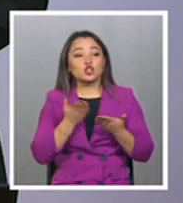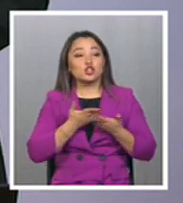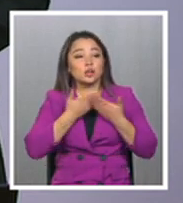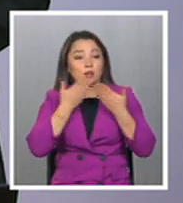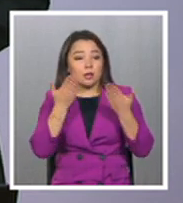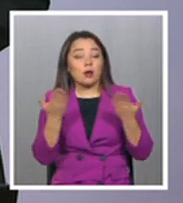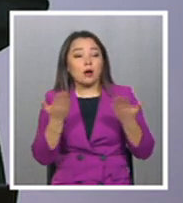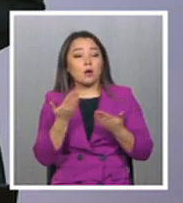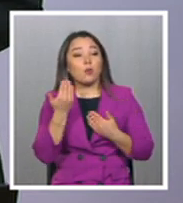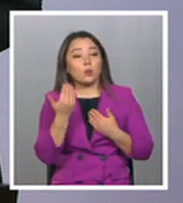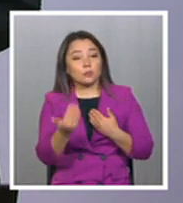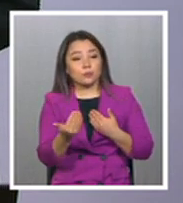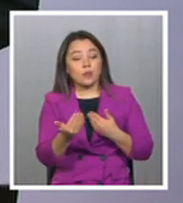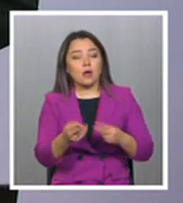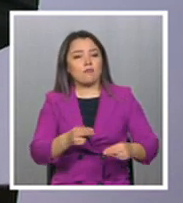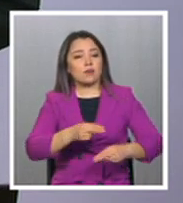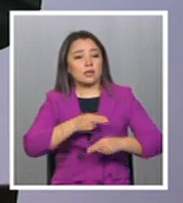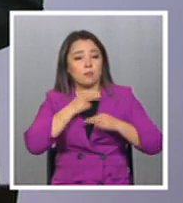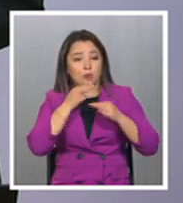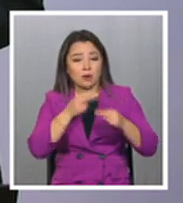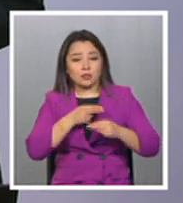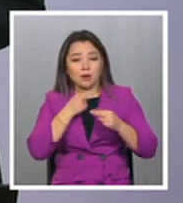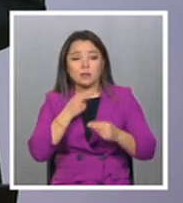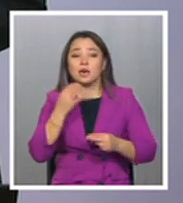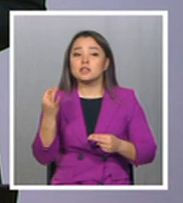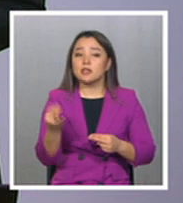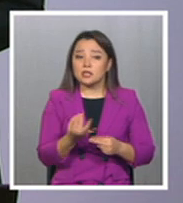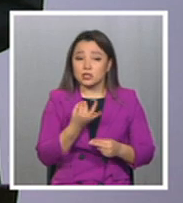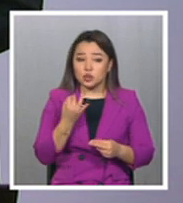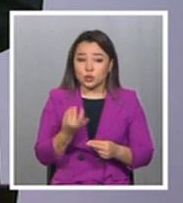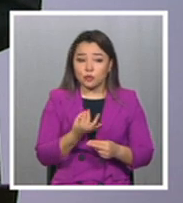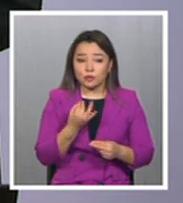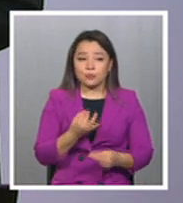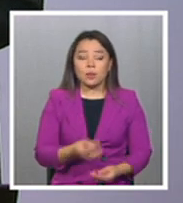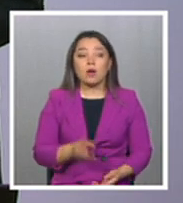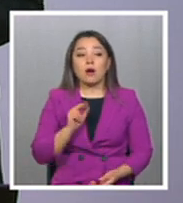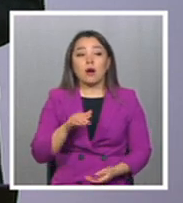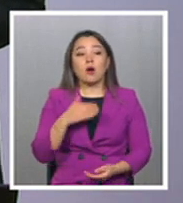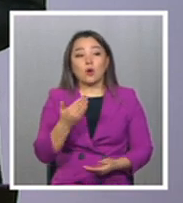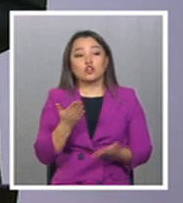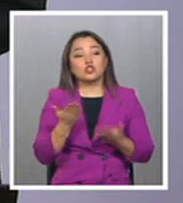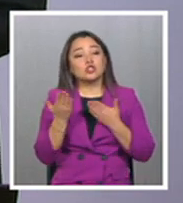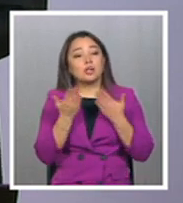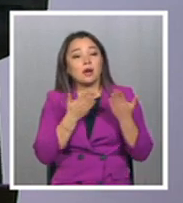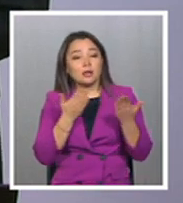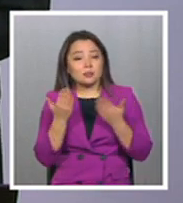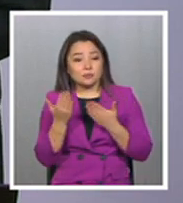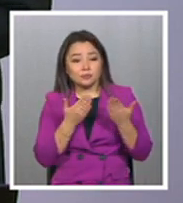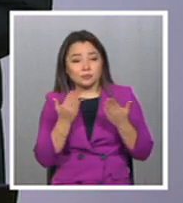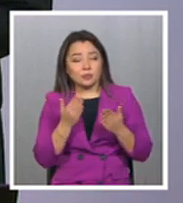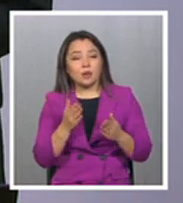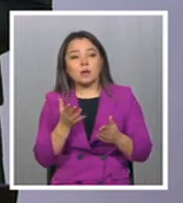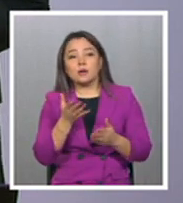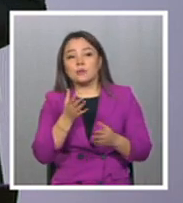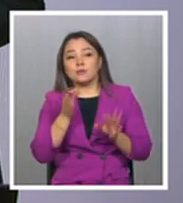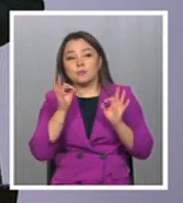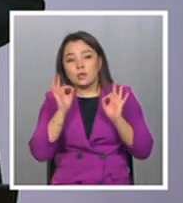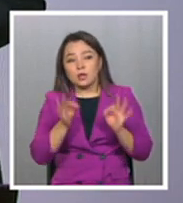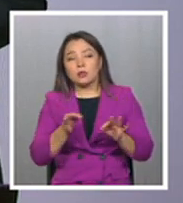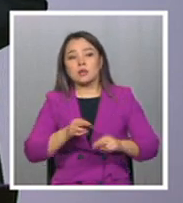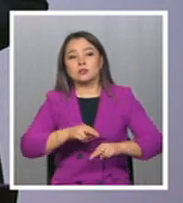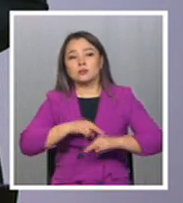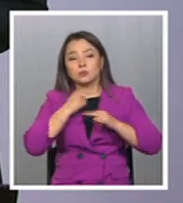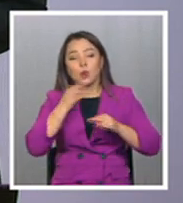Читатель, какой он? Внимательный, заинтересованный. Как он читает? Выразительно, правильно